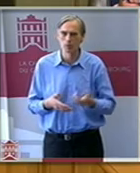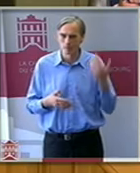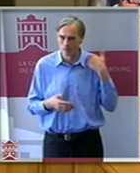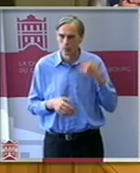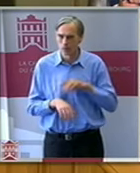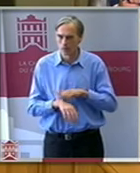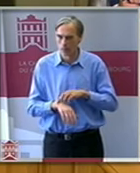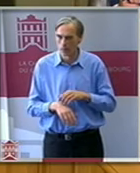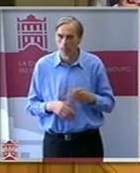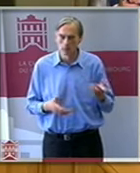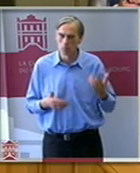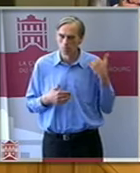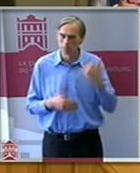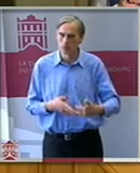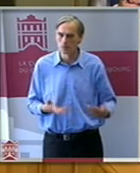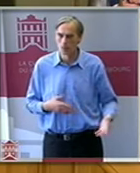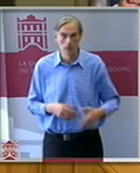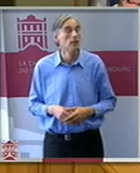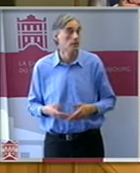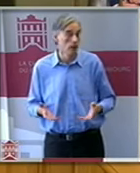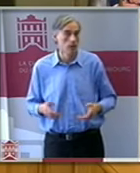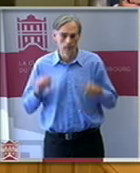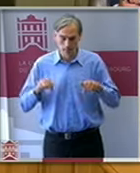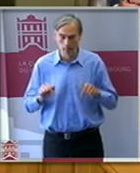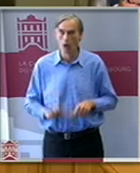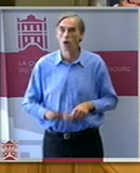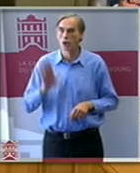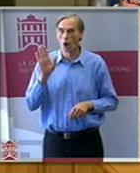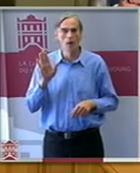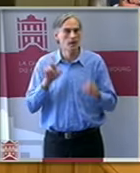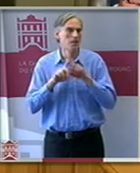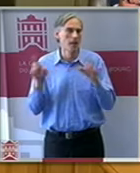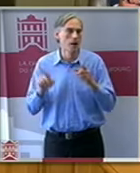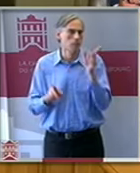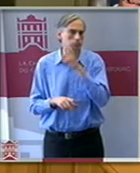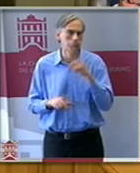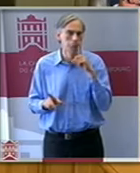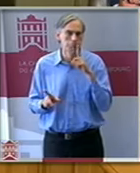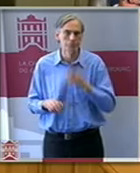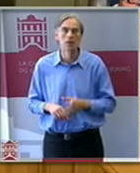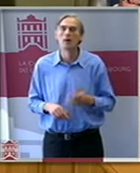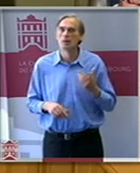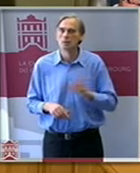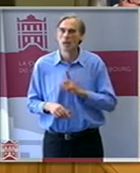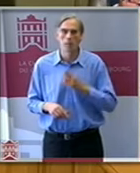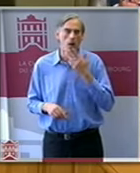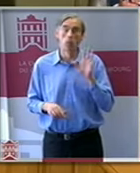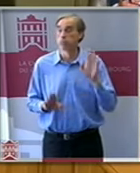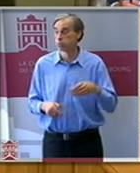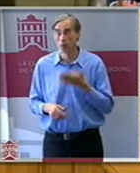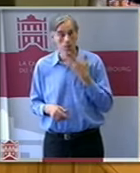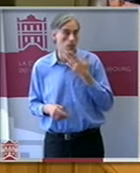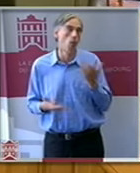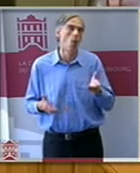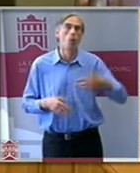genug thematisiert hier am Norden, und hier ist es doch verharmlost. Und dann geht es auch gesagt, ja, aber bon, das ist schon lange hier.